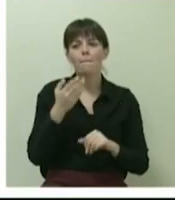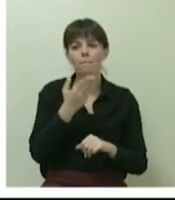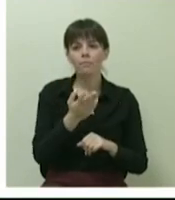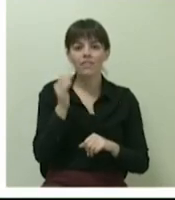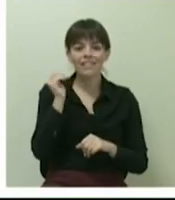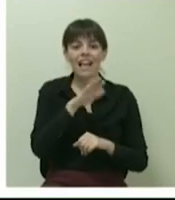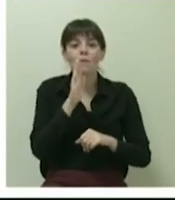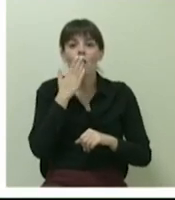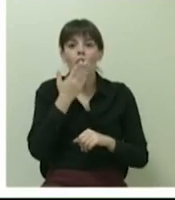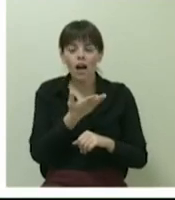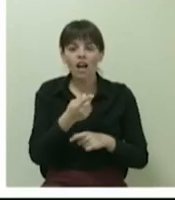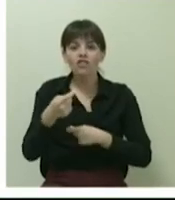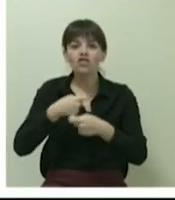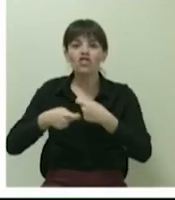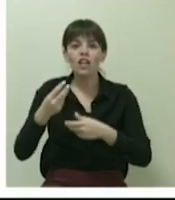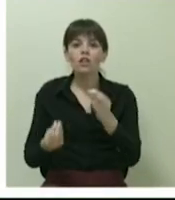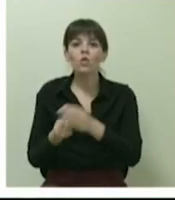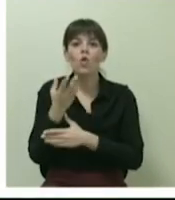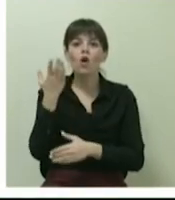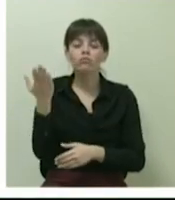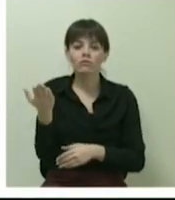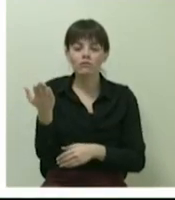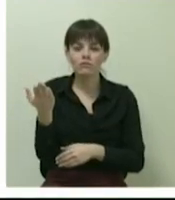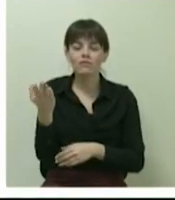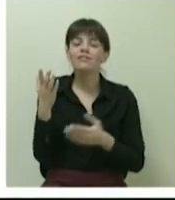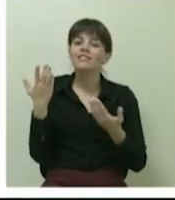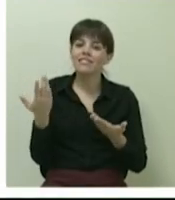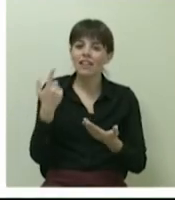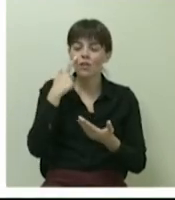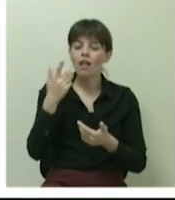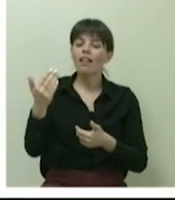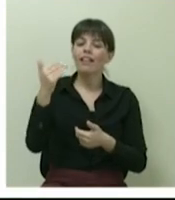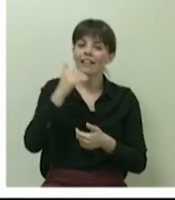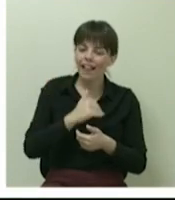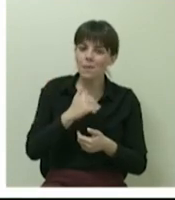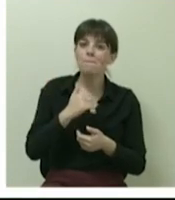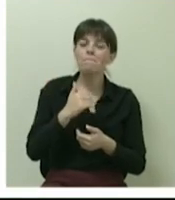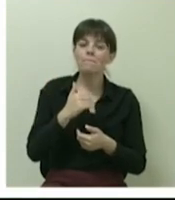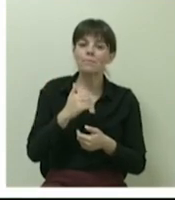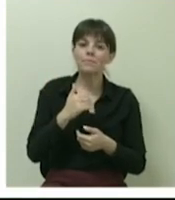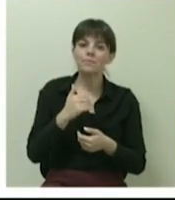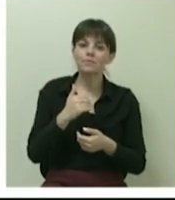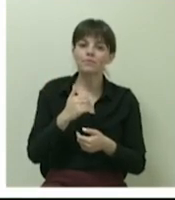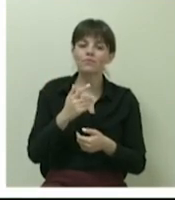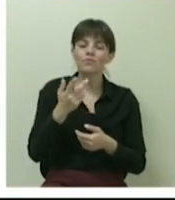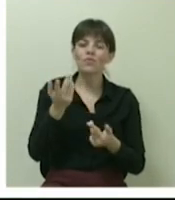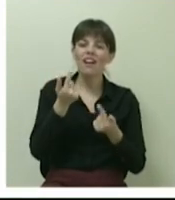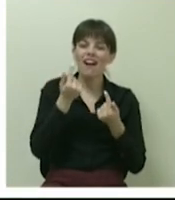Gelmiyordu çünkü derse. Meğerse şirket kuruyormuş. Neyse sonunda gelip çok şey bir düşük